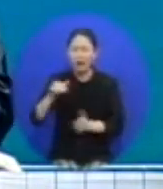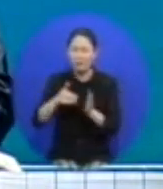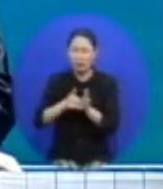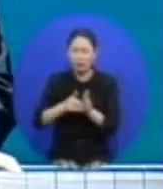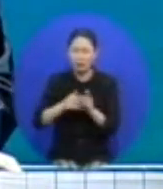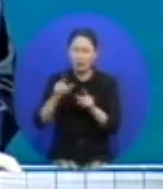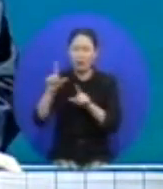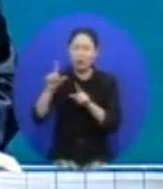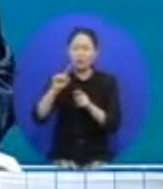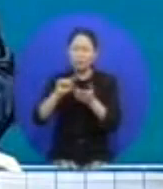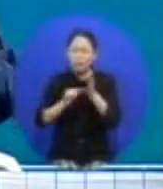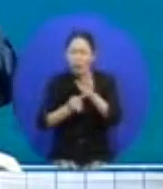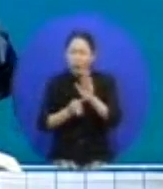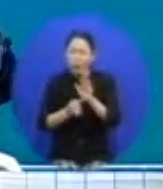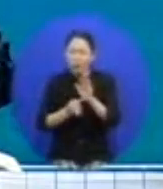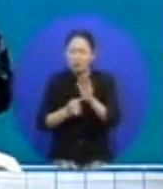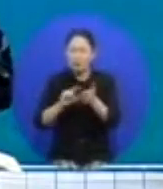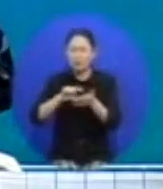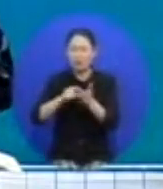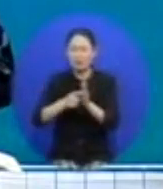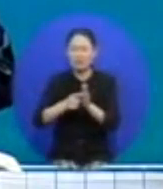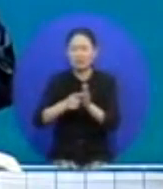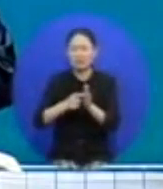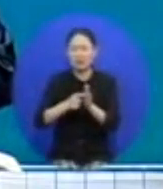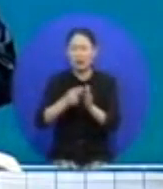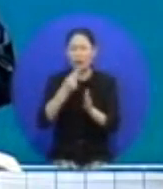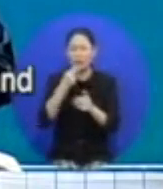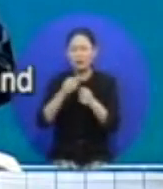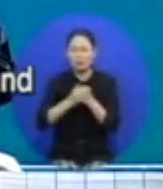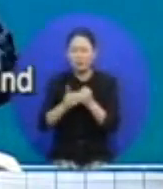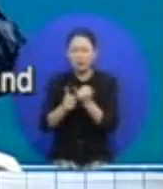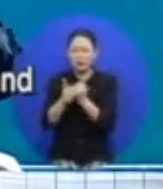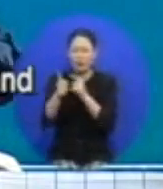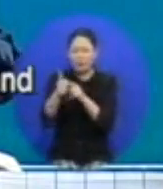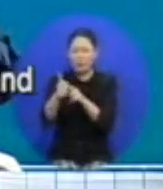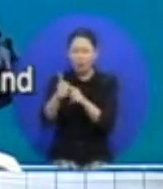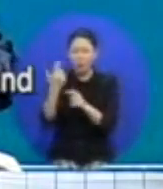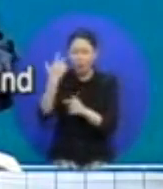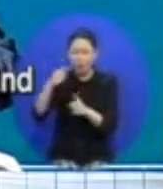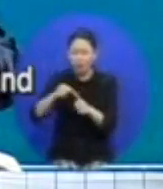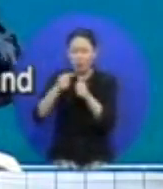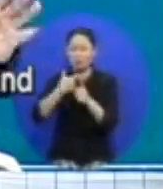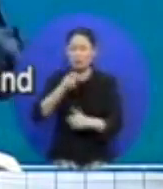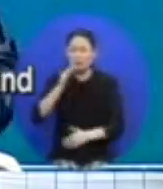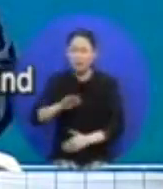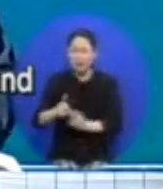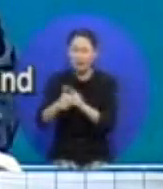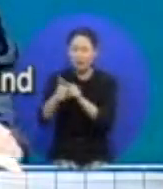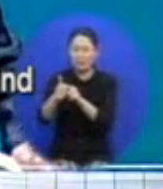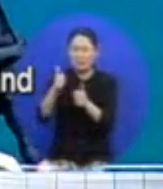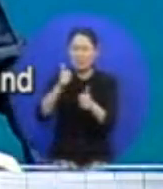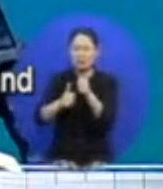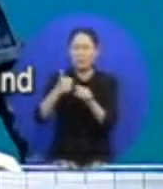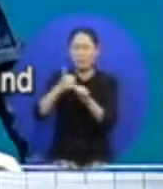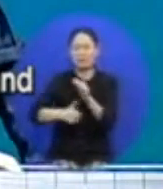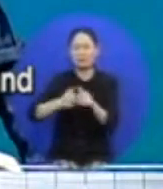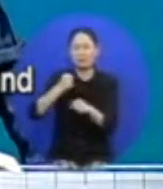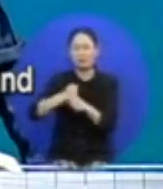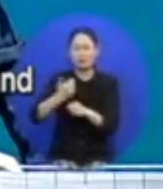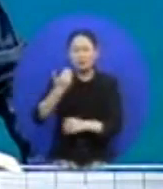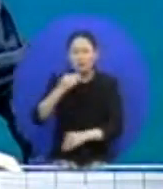보니 남편 영혼을 구원 해야 되겠다는 마음은 있는데 자꾸 남편으로 하여금 시험 들게 하는 것이 자기